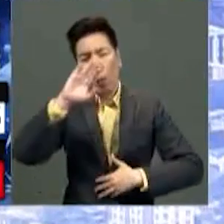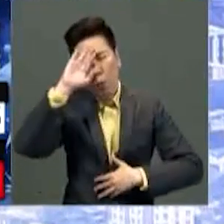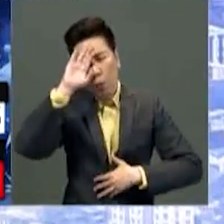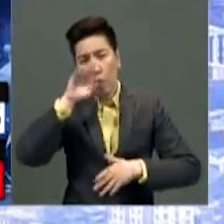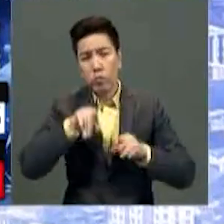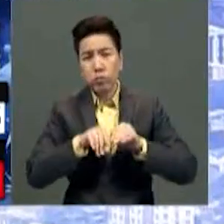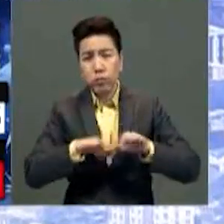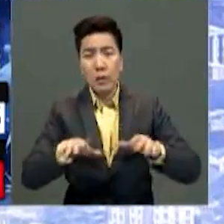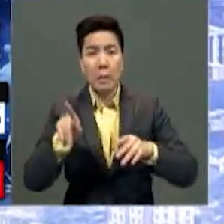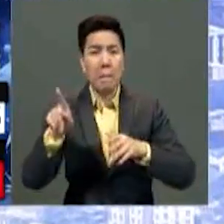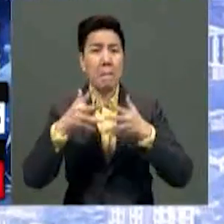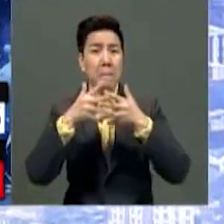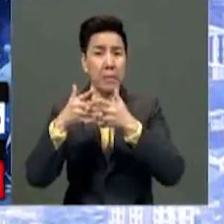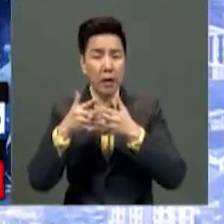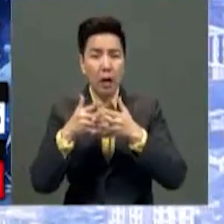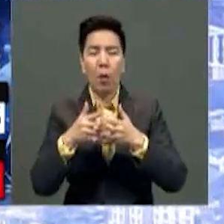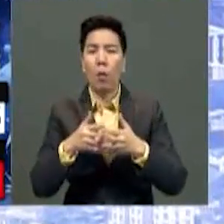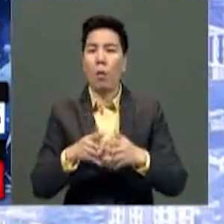ผู้ที่มีโรคติดต่ออยู่และ 3